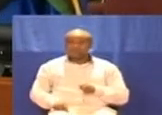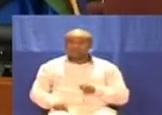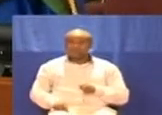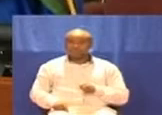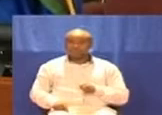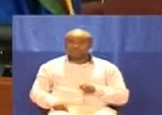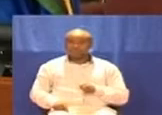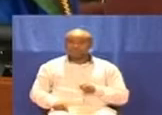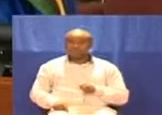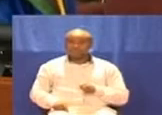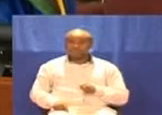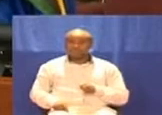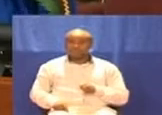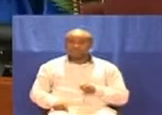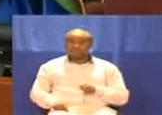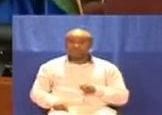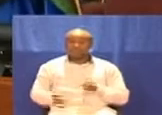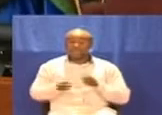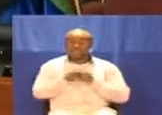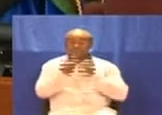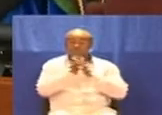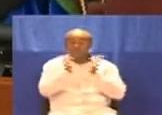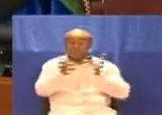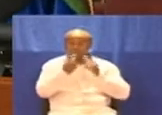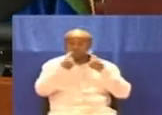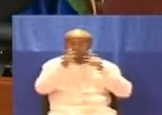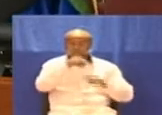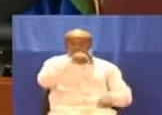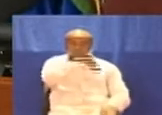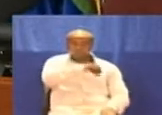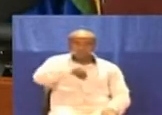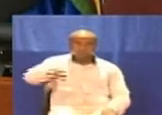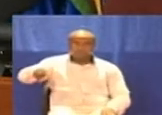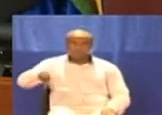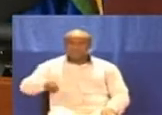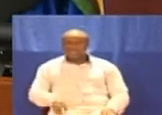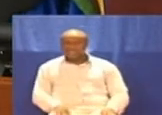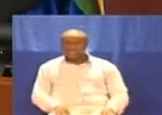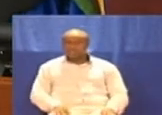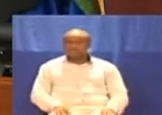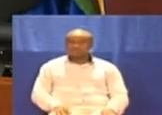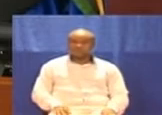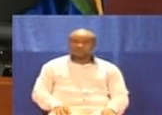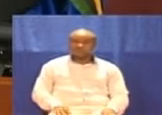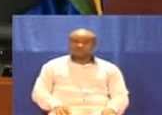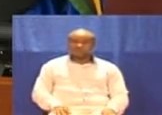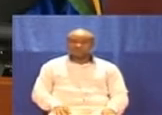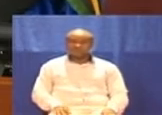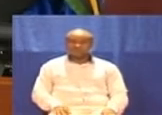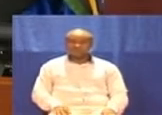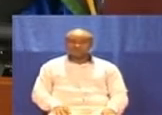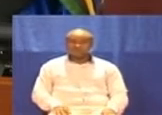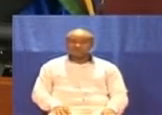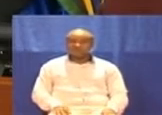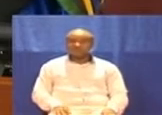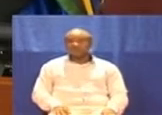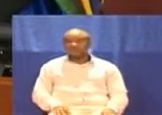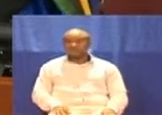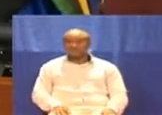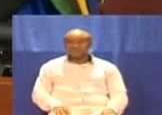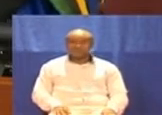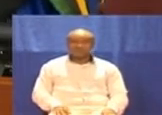atapata sehemu ya kupanda mti. Kwa hiyo taasisi ya bunge wote tutapanda